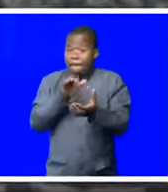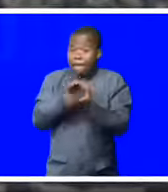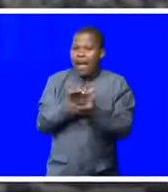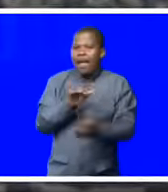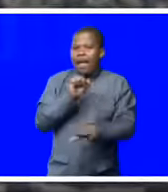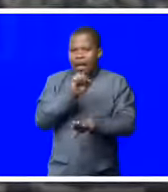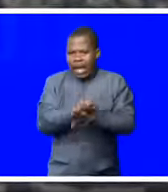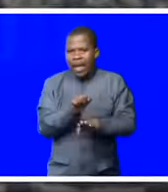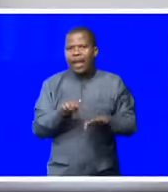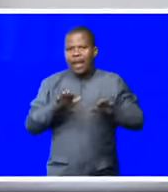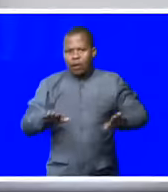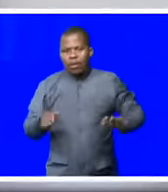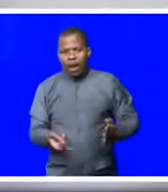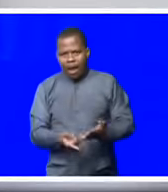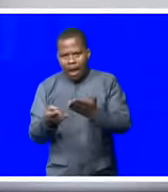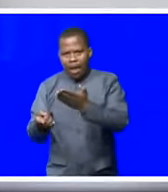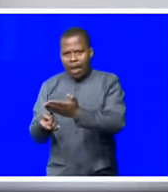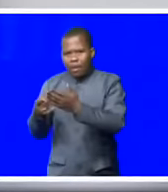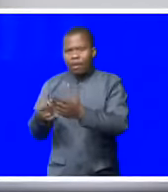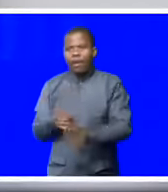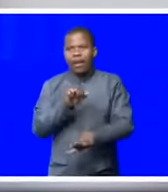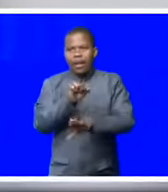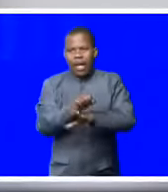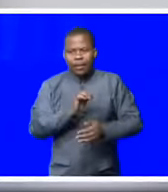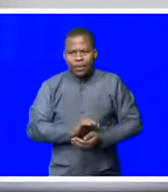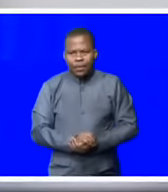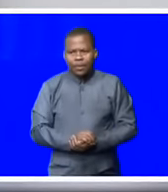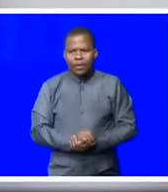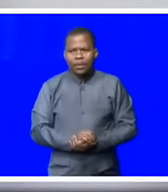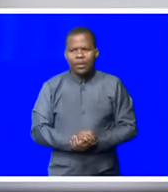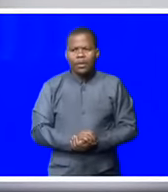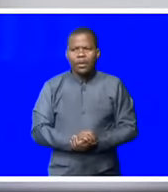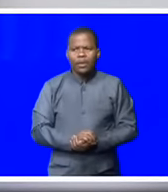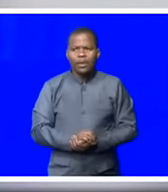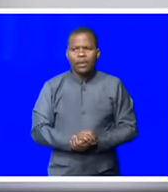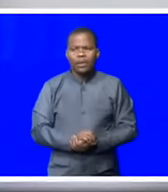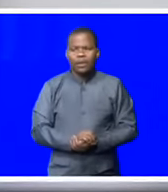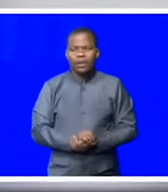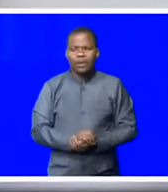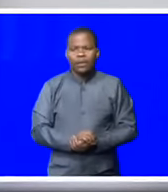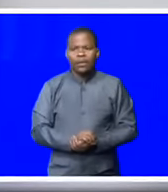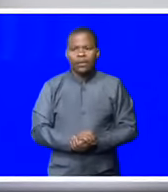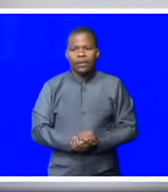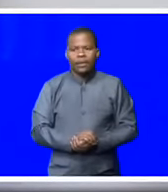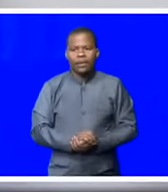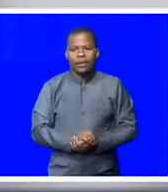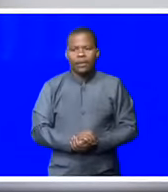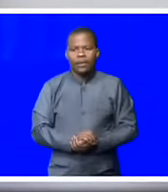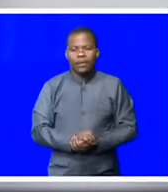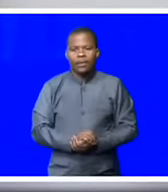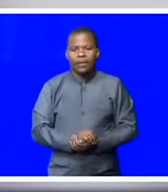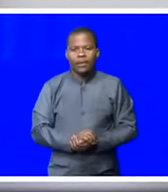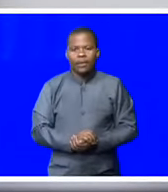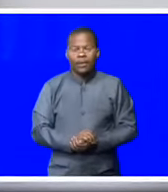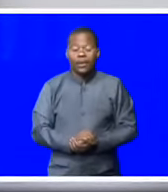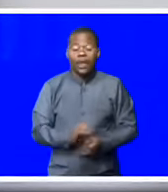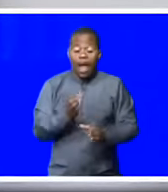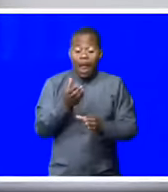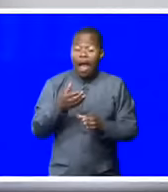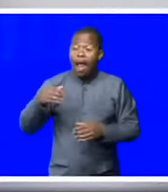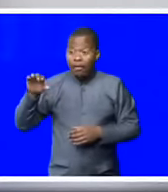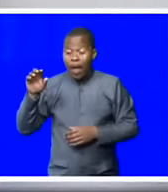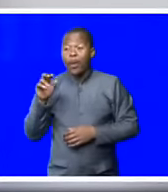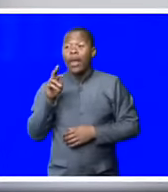kuleto tinhlangothi. SingemaSwati sitholile kakhulu lusito kuyo